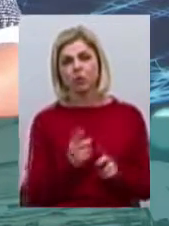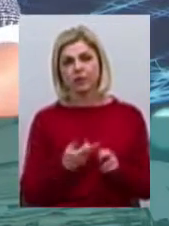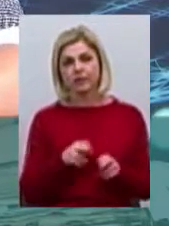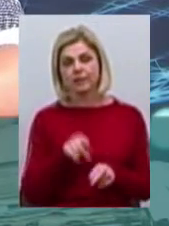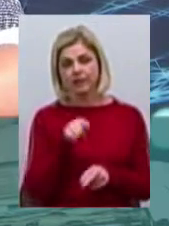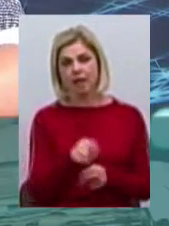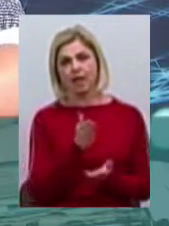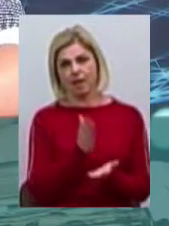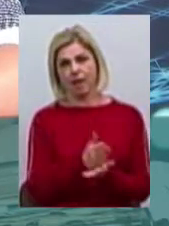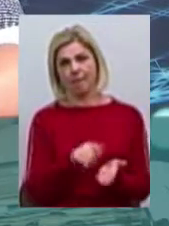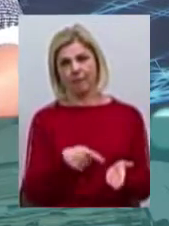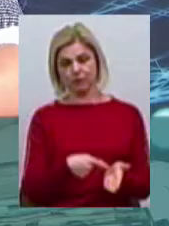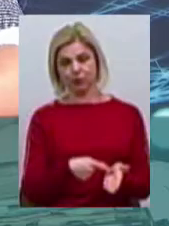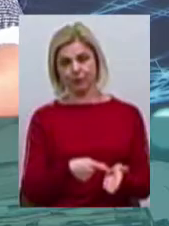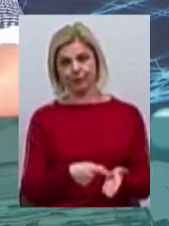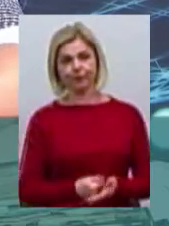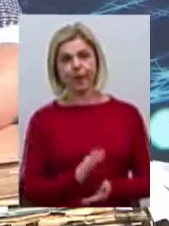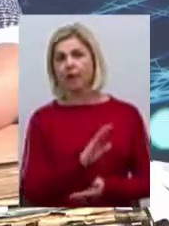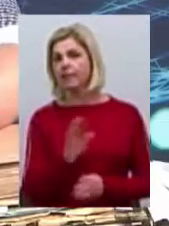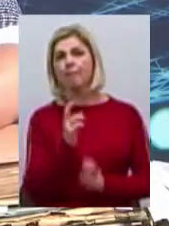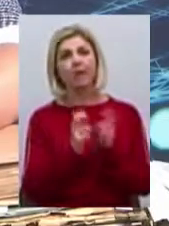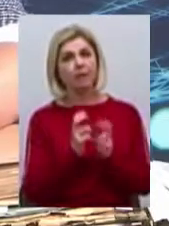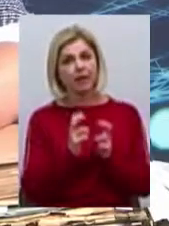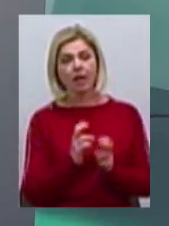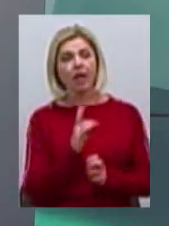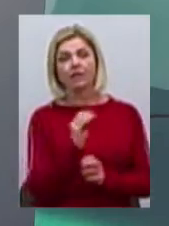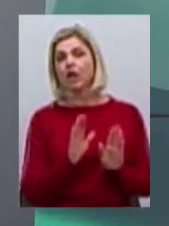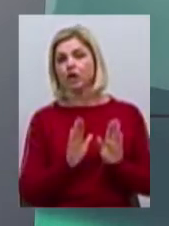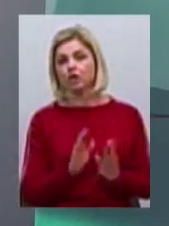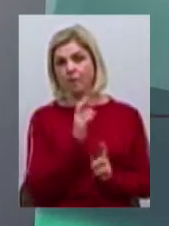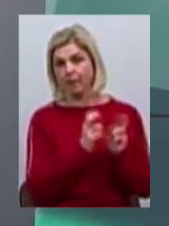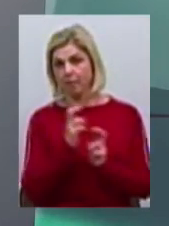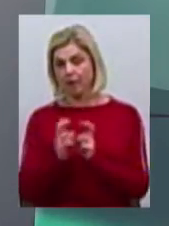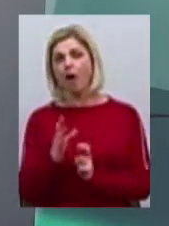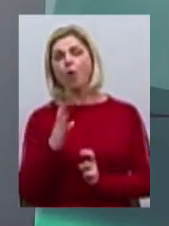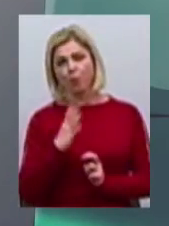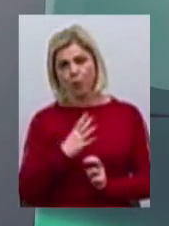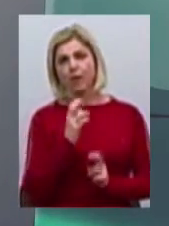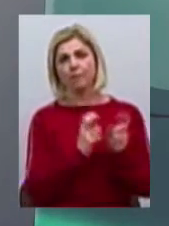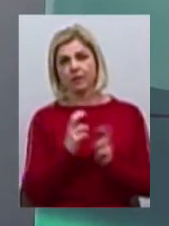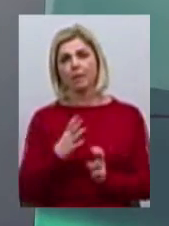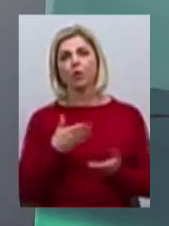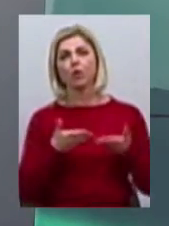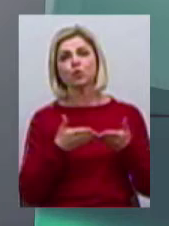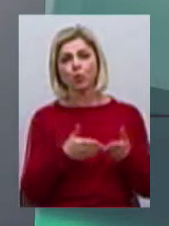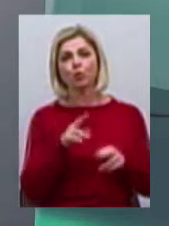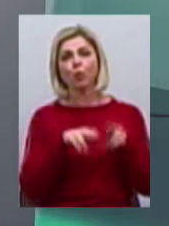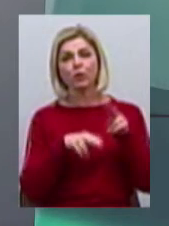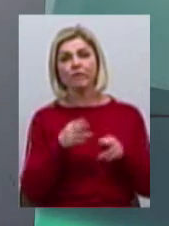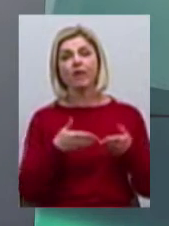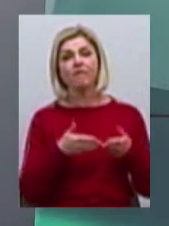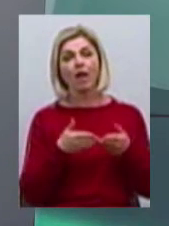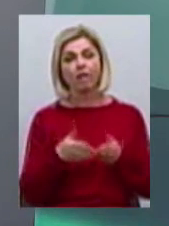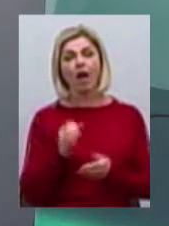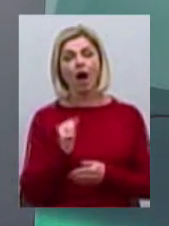є місто. Не підприємство лише? Так, не лише підприємство, бо головне підприємство була суднобудівна верфь. А от дума,